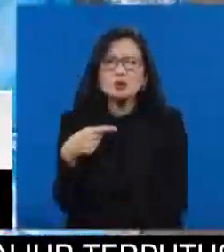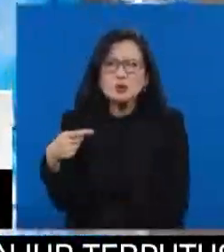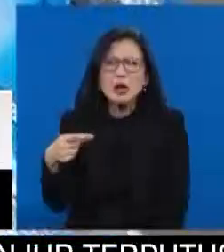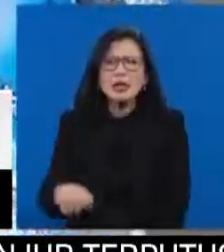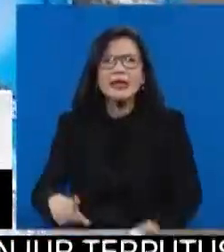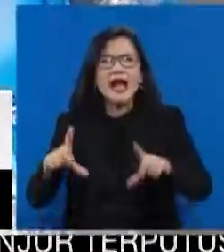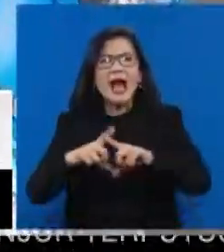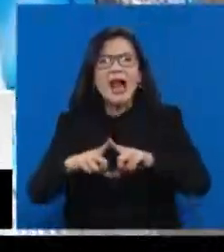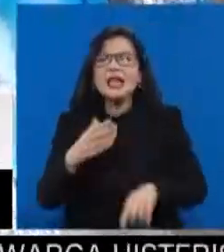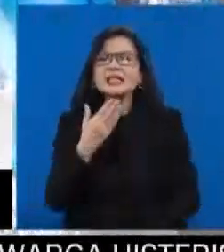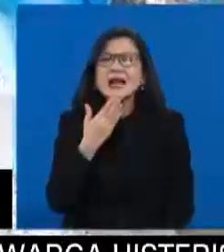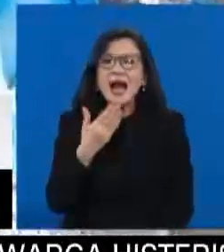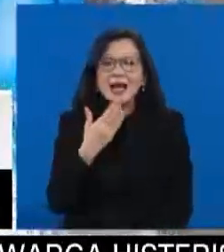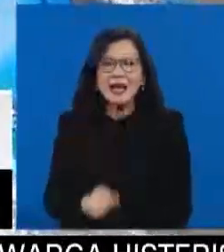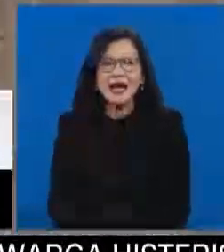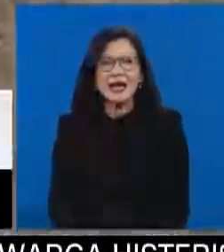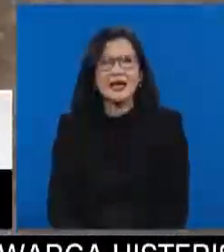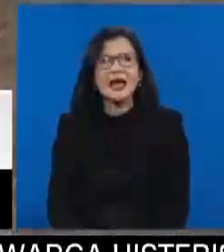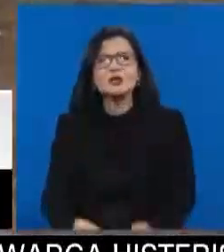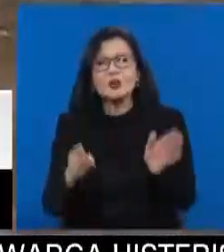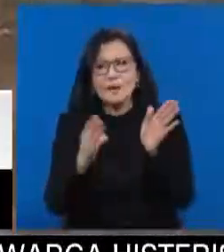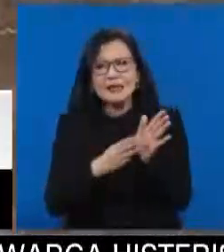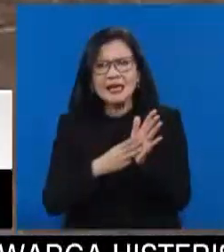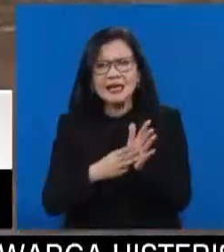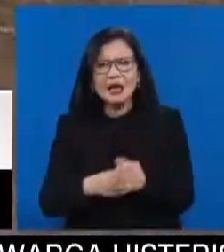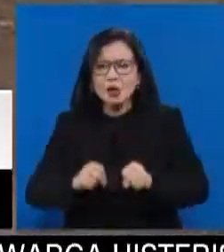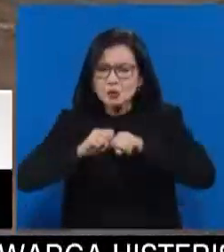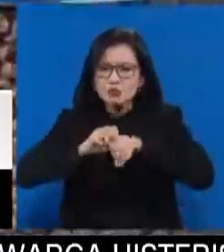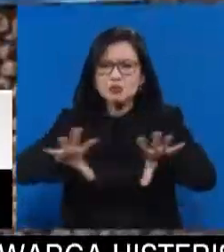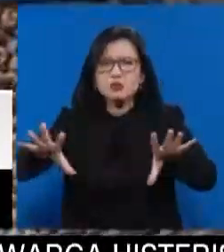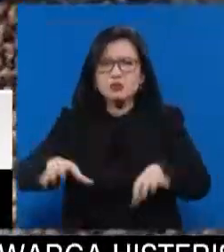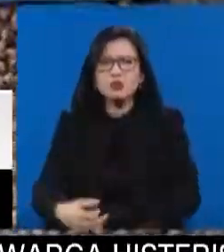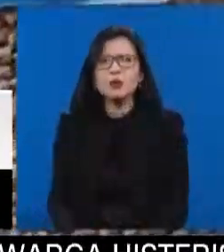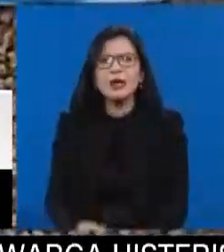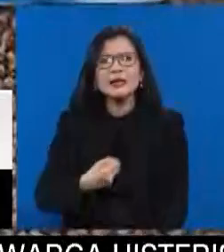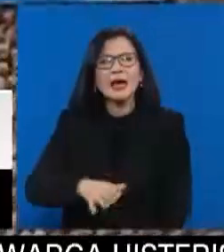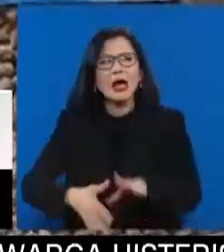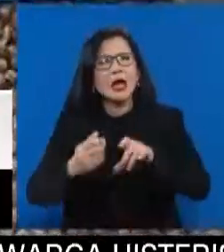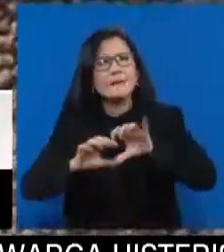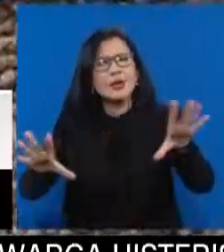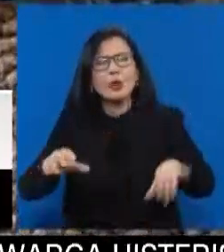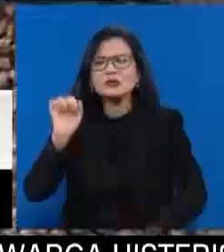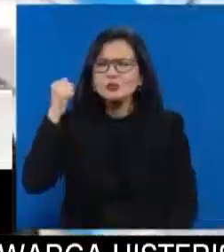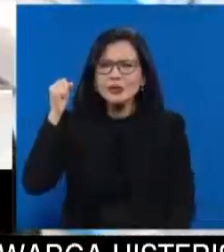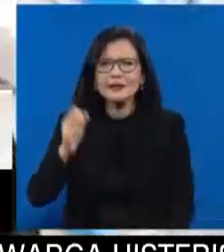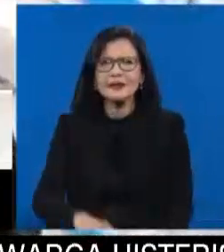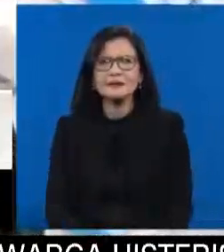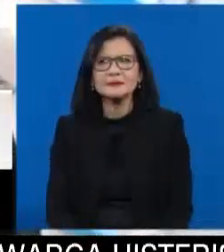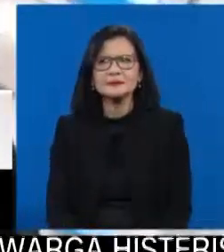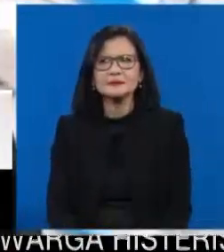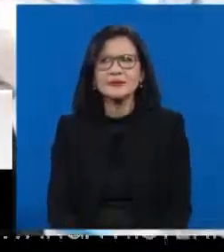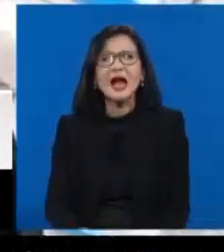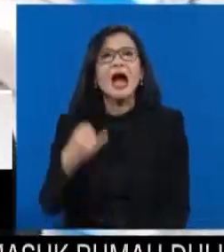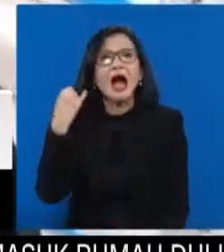memadai menjadi kendala bagi kelompok ini untuk memasarkan hasil produksinya ke pasaran yang lebih luas dan lebih masif. Hasilnya